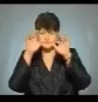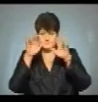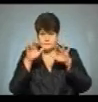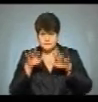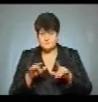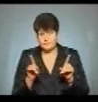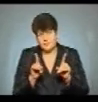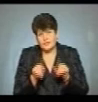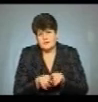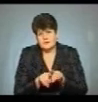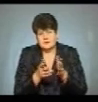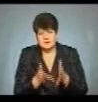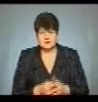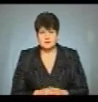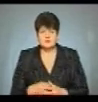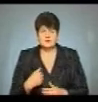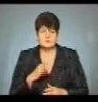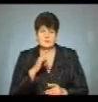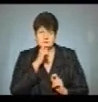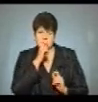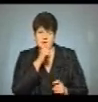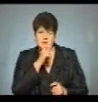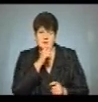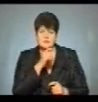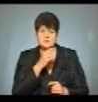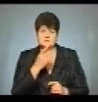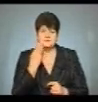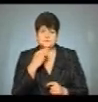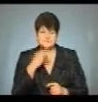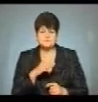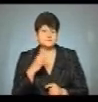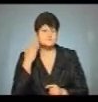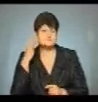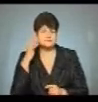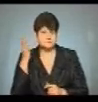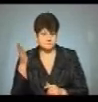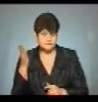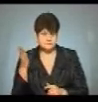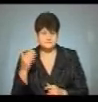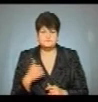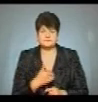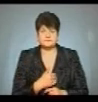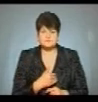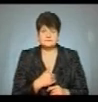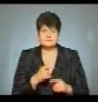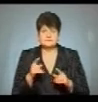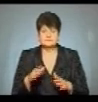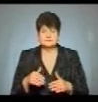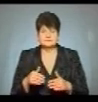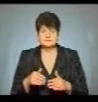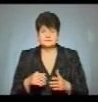щось там у дусі. Я буду дарувати своїй тітці з Америки. Я хочу знести цією